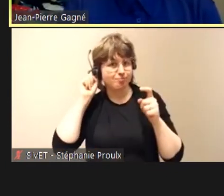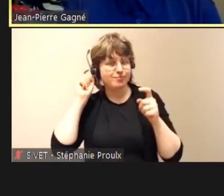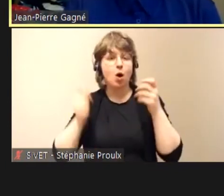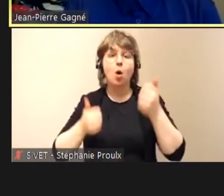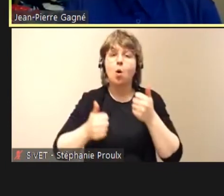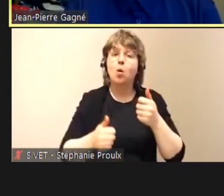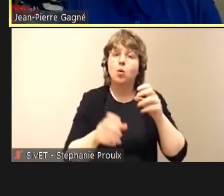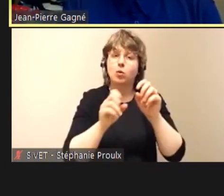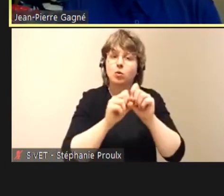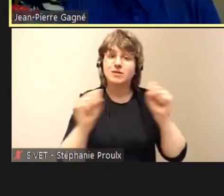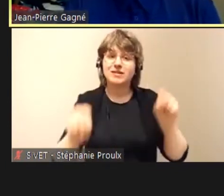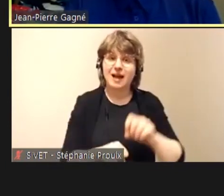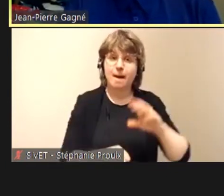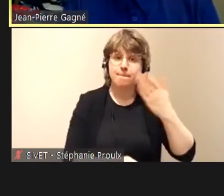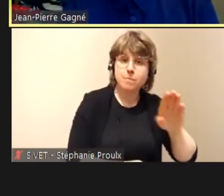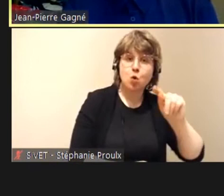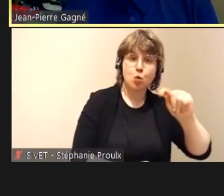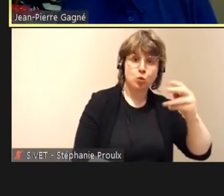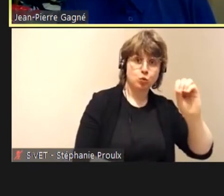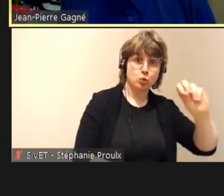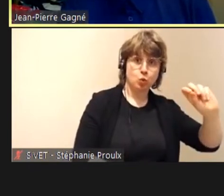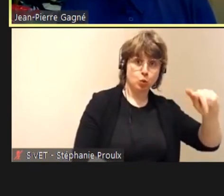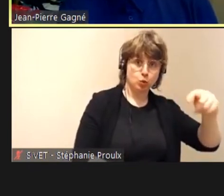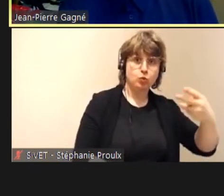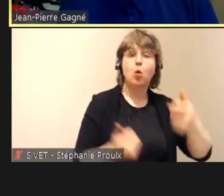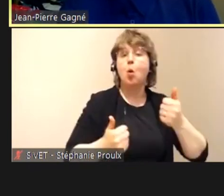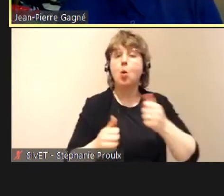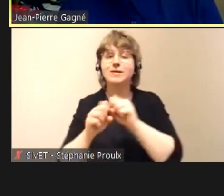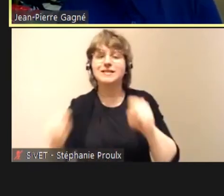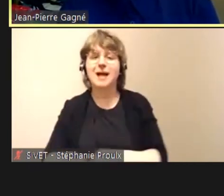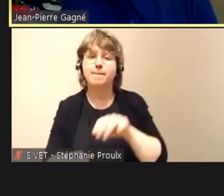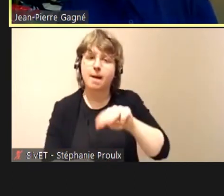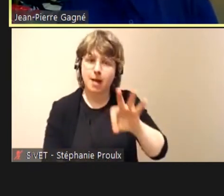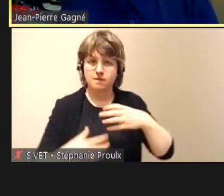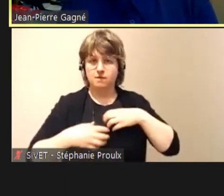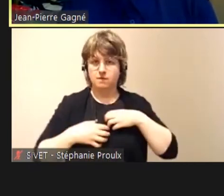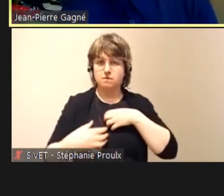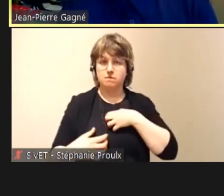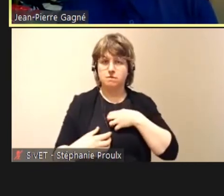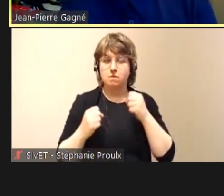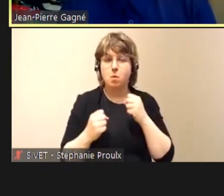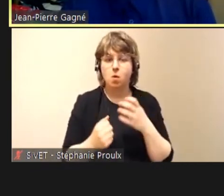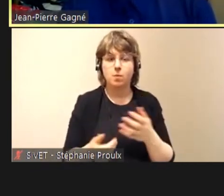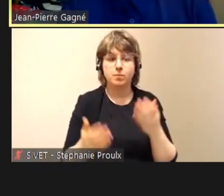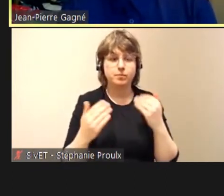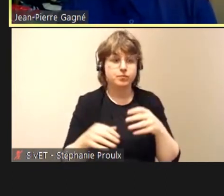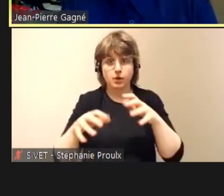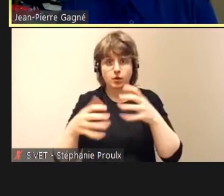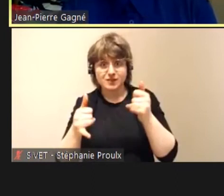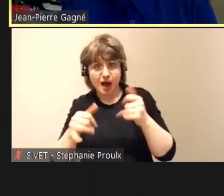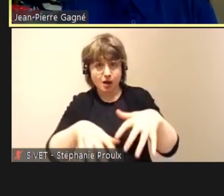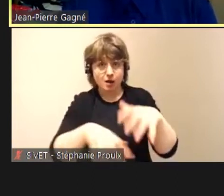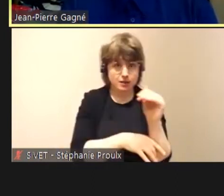par un système Bluetooth ou des signaux MF. Alors, maintenant, dans presque toutes les salles de cinéma puis les salles de théâtre